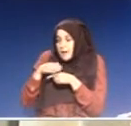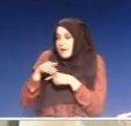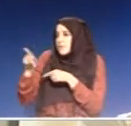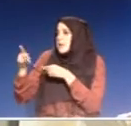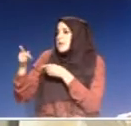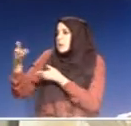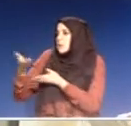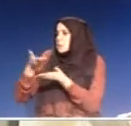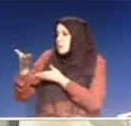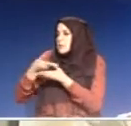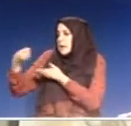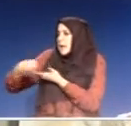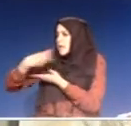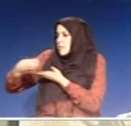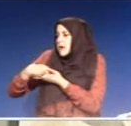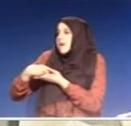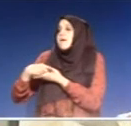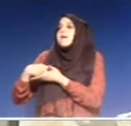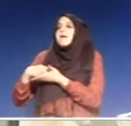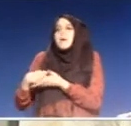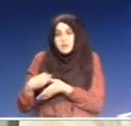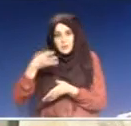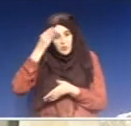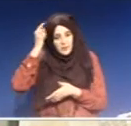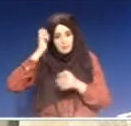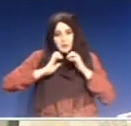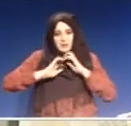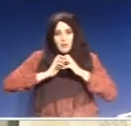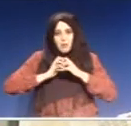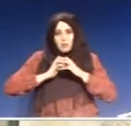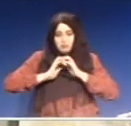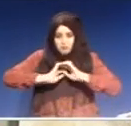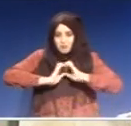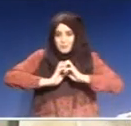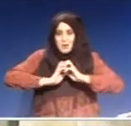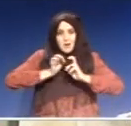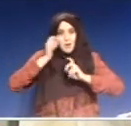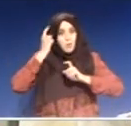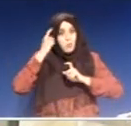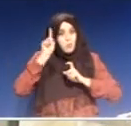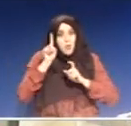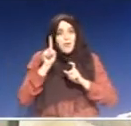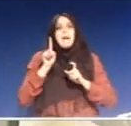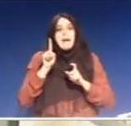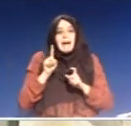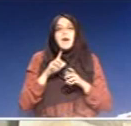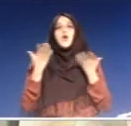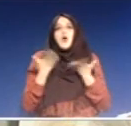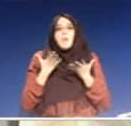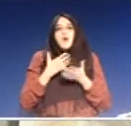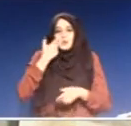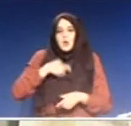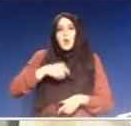القناعة. طيب. القناعة العقلية والقناعة الوجدانية